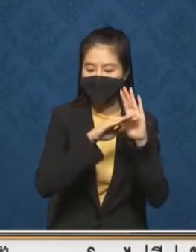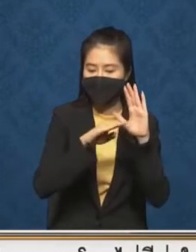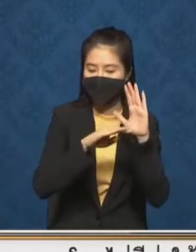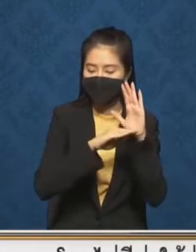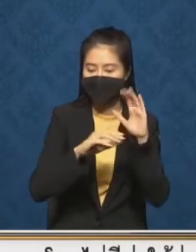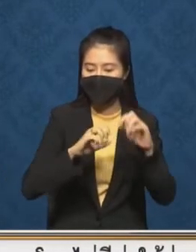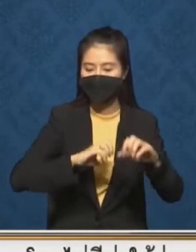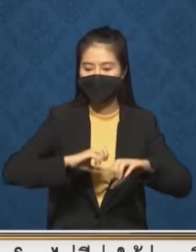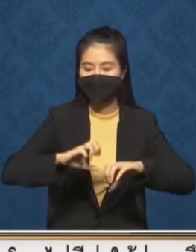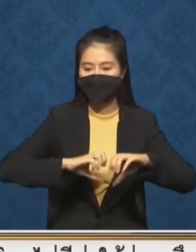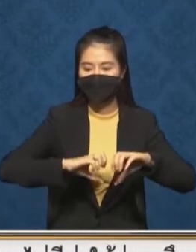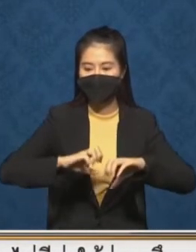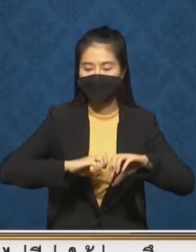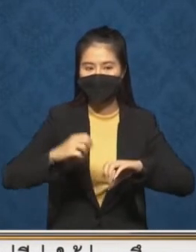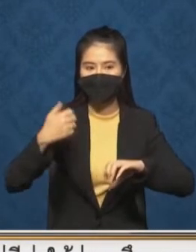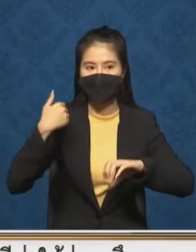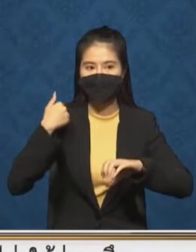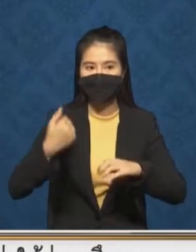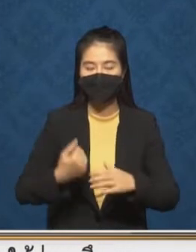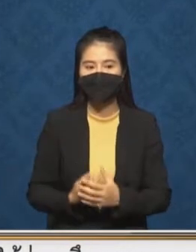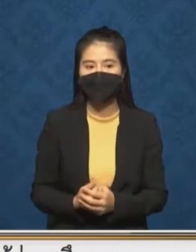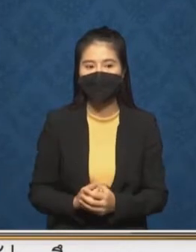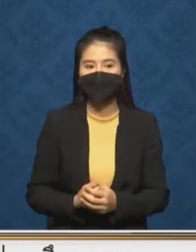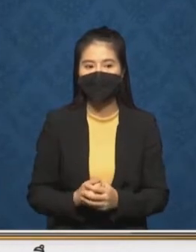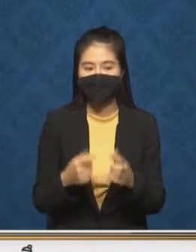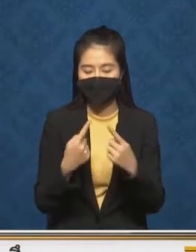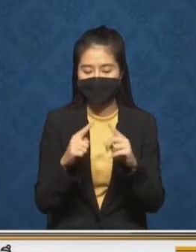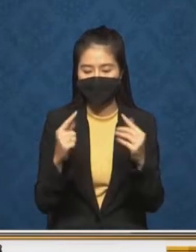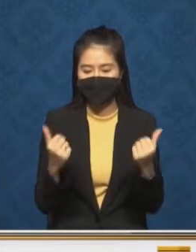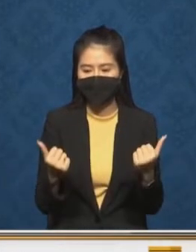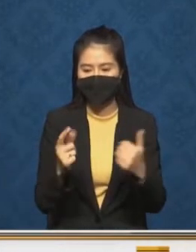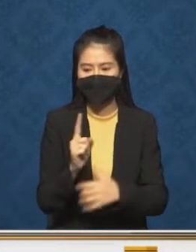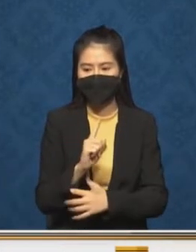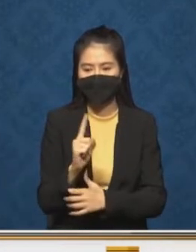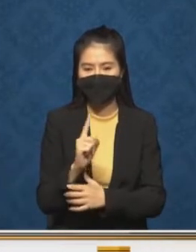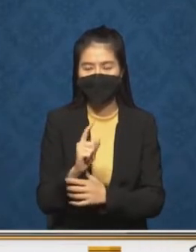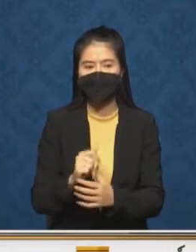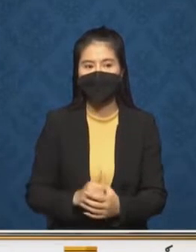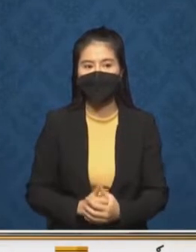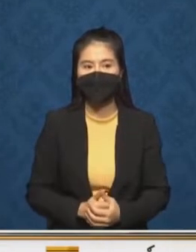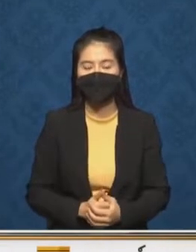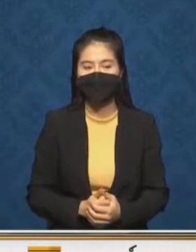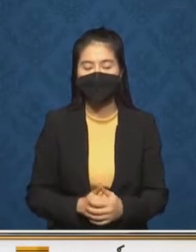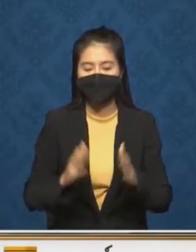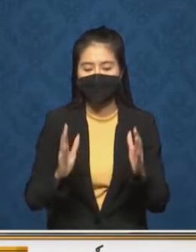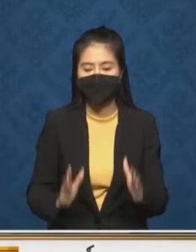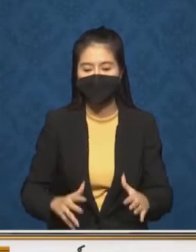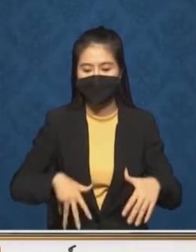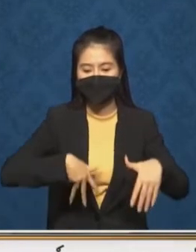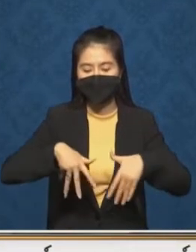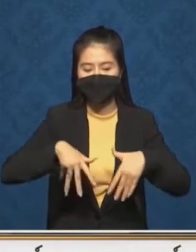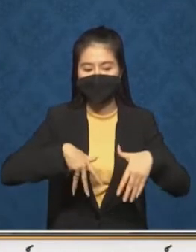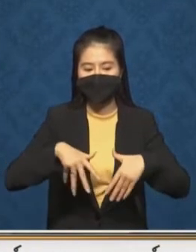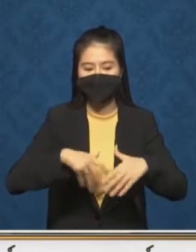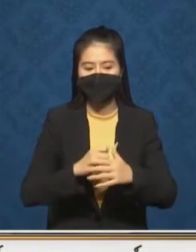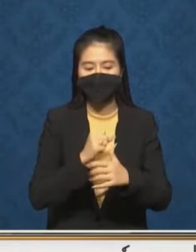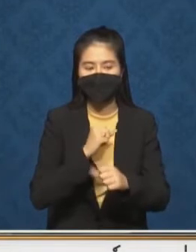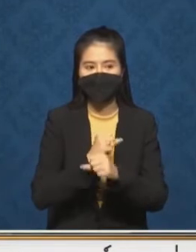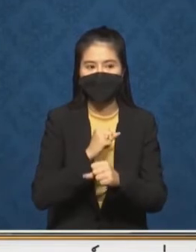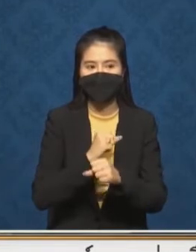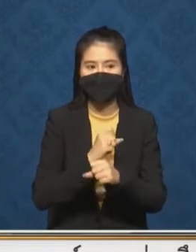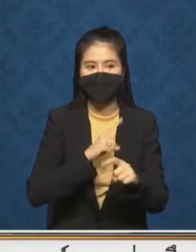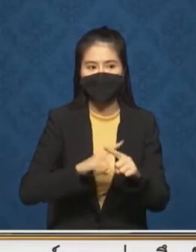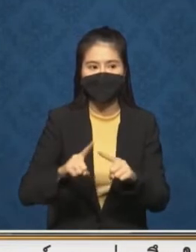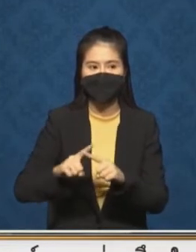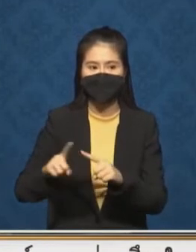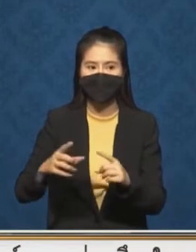One Map กัเรามกดำเรนการทวประเทศแต่ระหวางที่มกดำเรนการกเนี่ยครัท่านประชาชนที่อยู่ใเขตพื้นที่